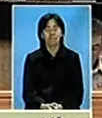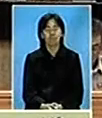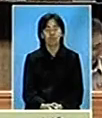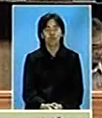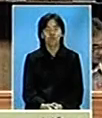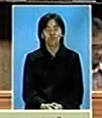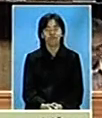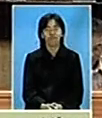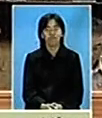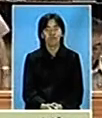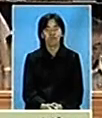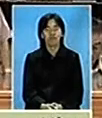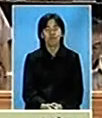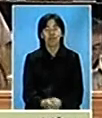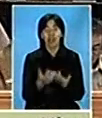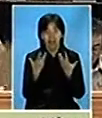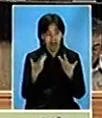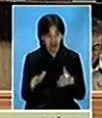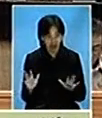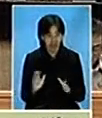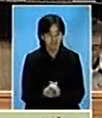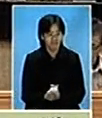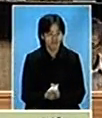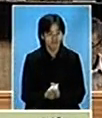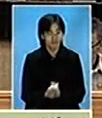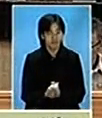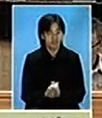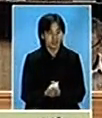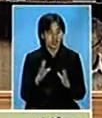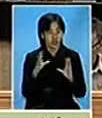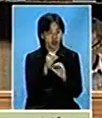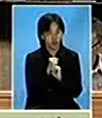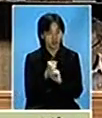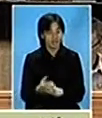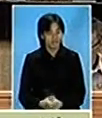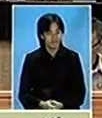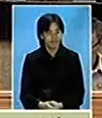ครับถ้าเรียบร้อยแล้วปิดการลงมติส่งผลครับ